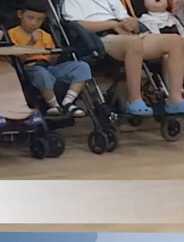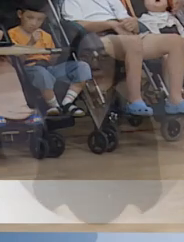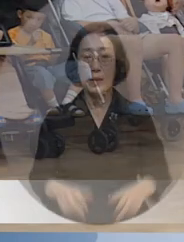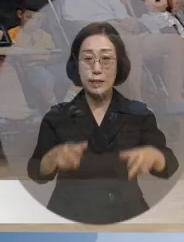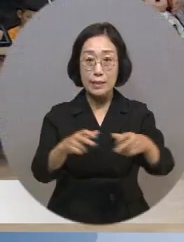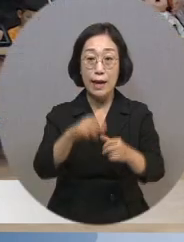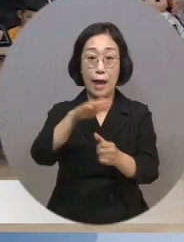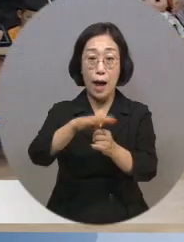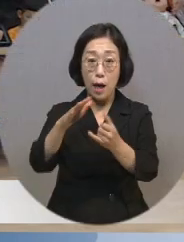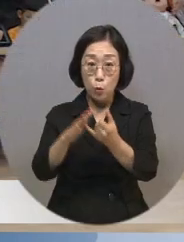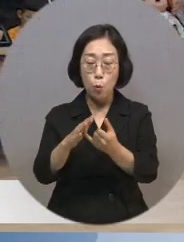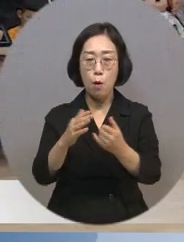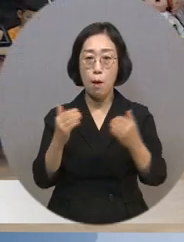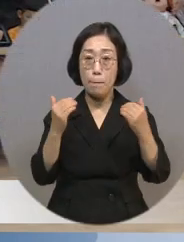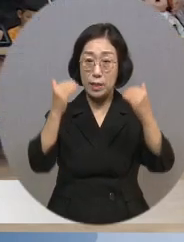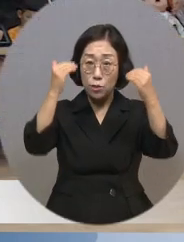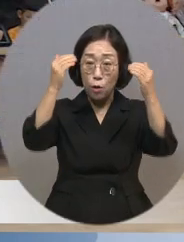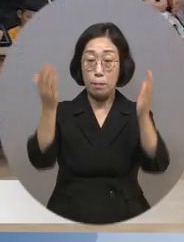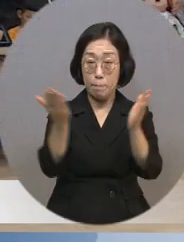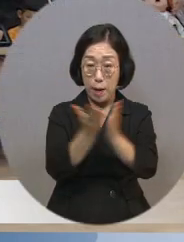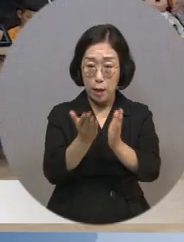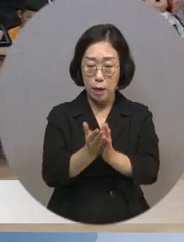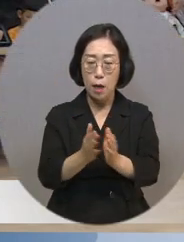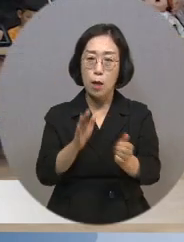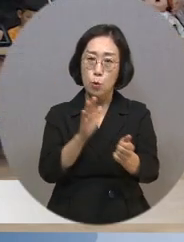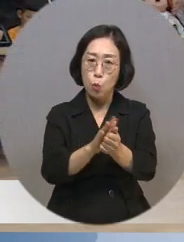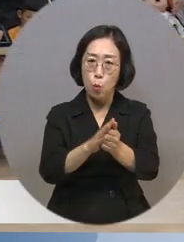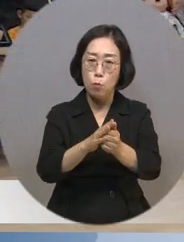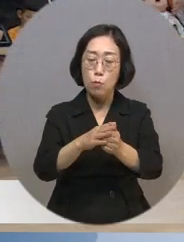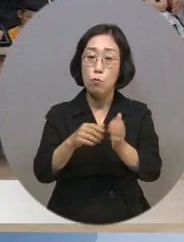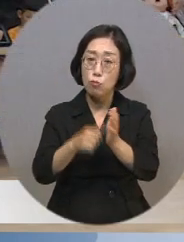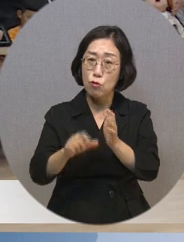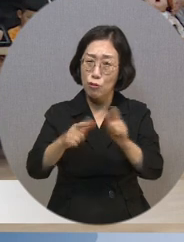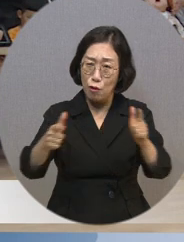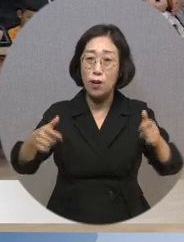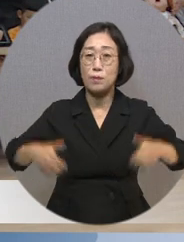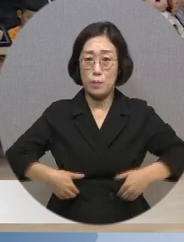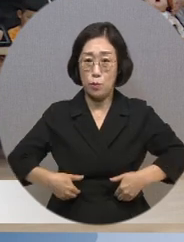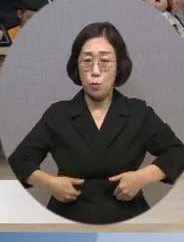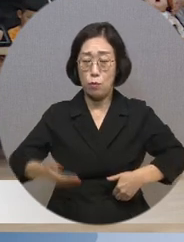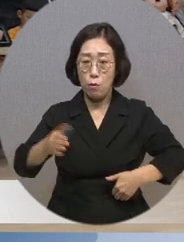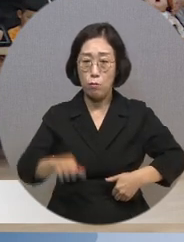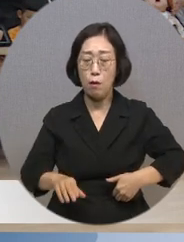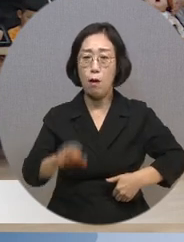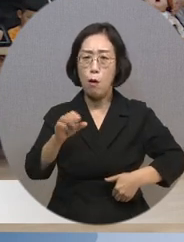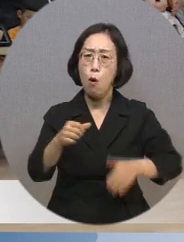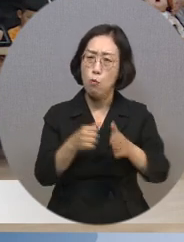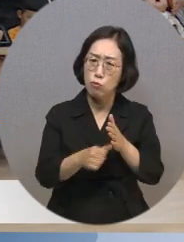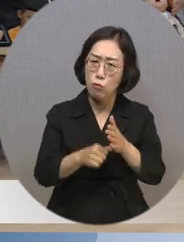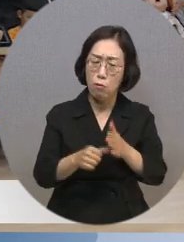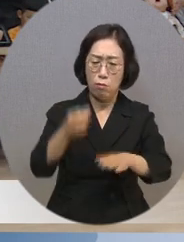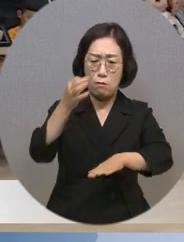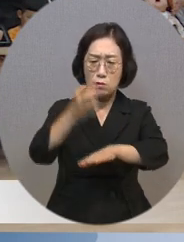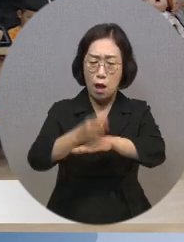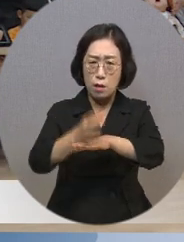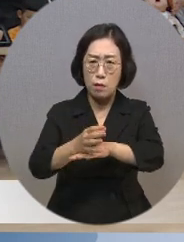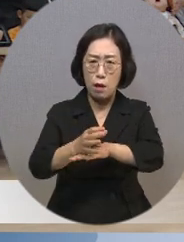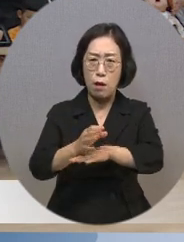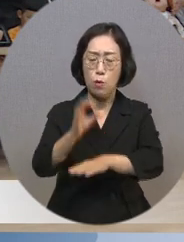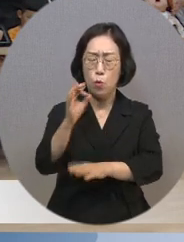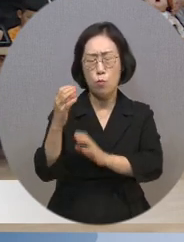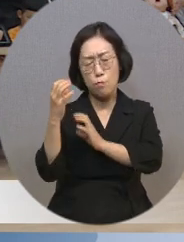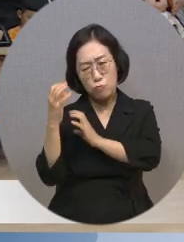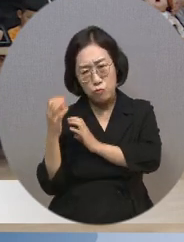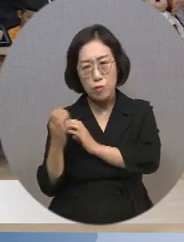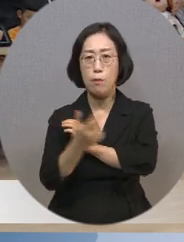장애아동은 성장에 맞춰 보조 기구를 사용하는 것이 중요한데요 다만 보조 기구의 만만치 않은 비용은 늘 부담일